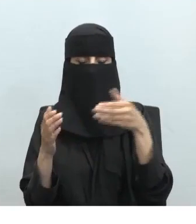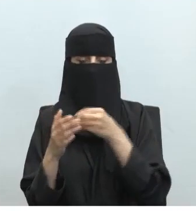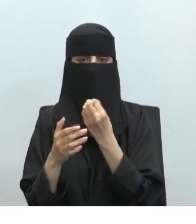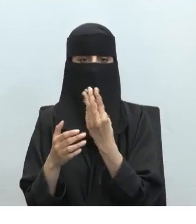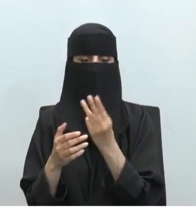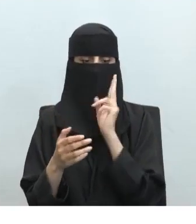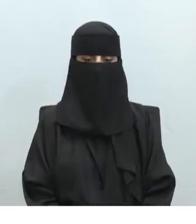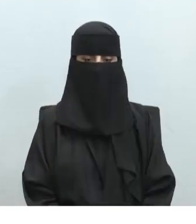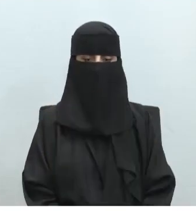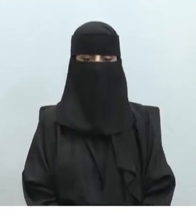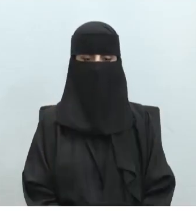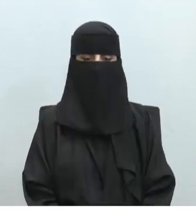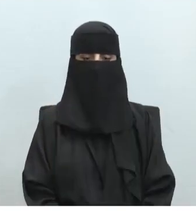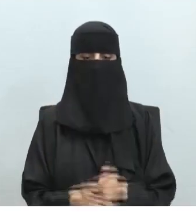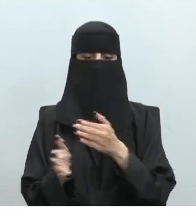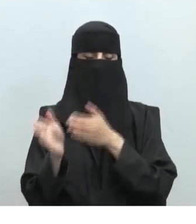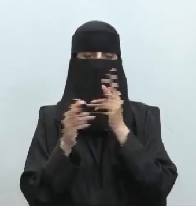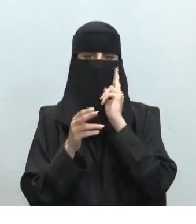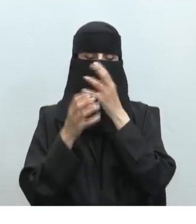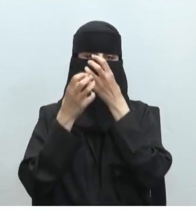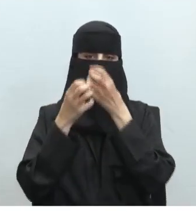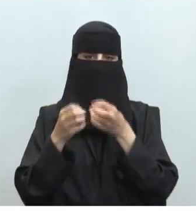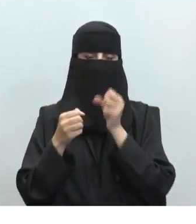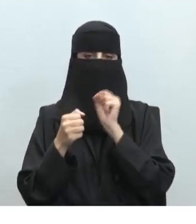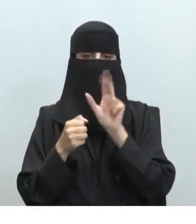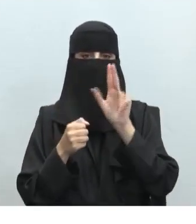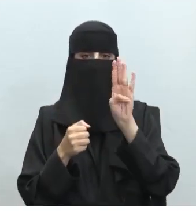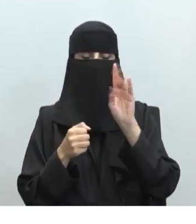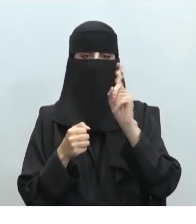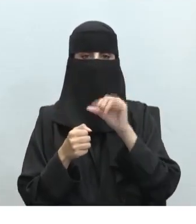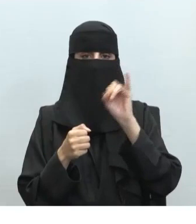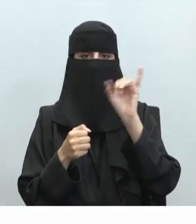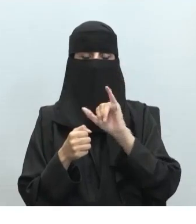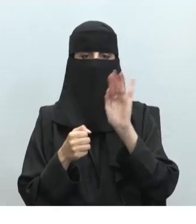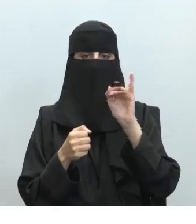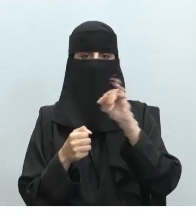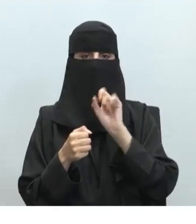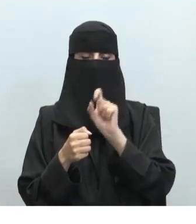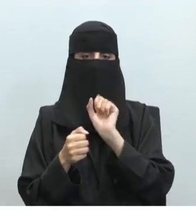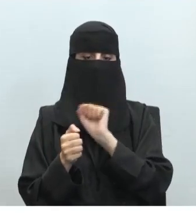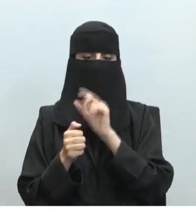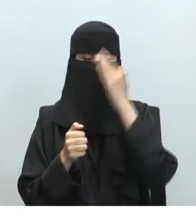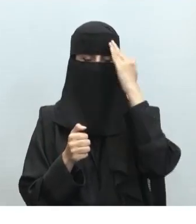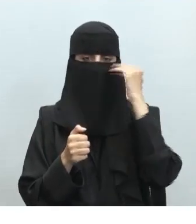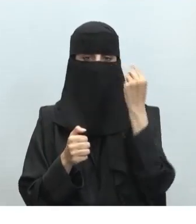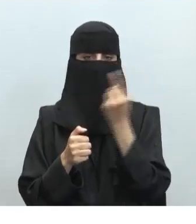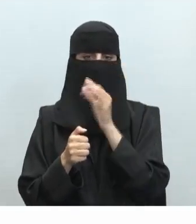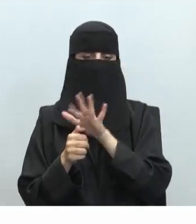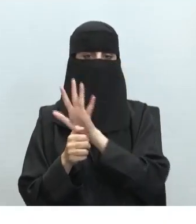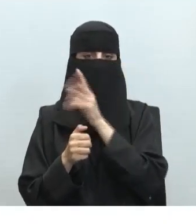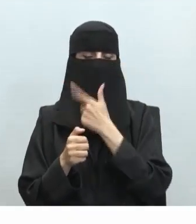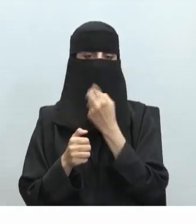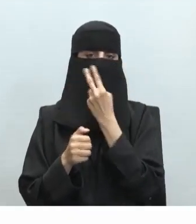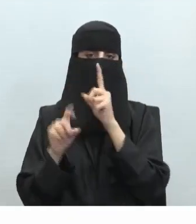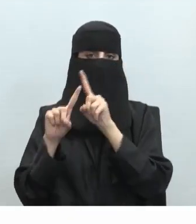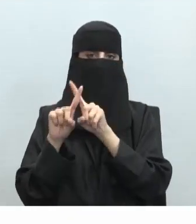الكروموسومات وعلى مستوى الانفصال في الكروموسومات الجنسيه مثل ما اكدنا وتعلمنا سويا بان الانثى الطبيعيه نعبر عنها باكس